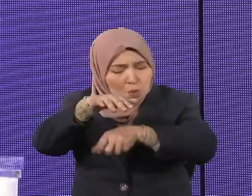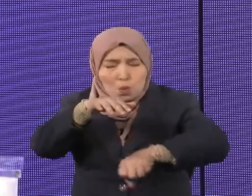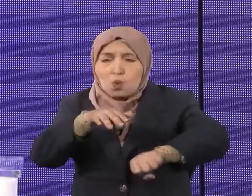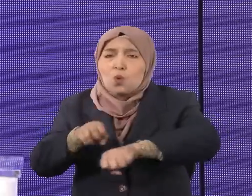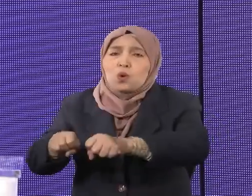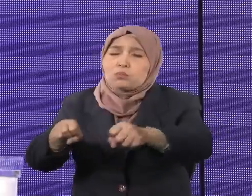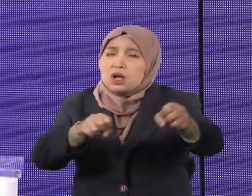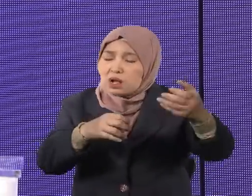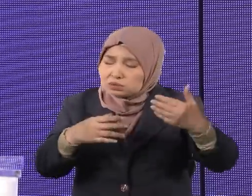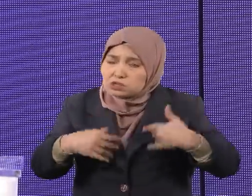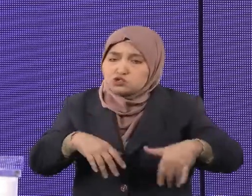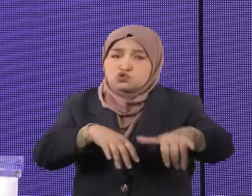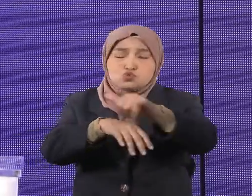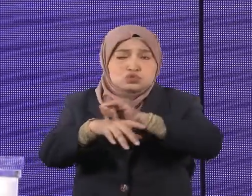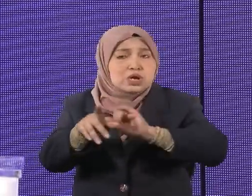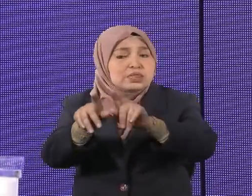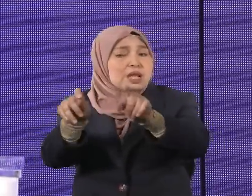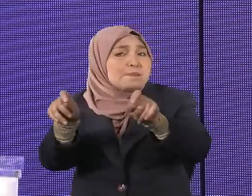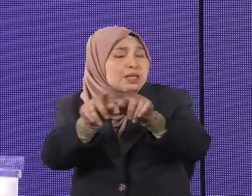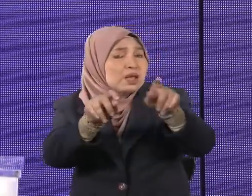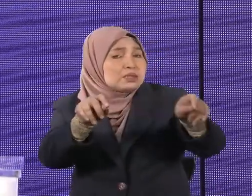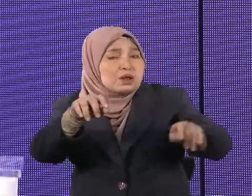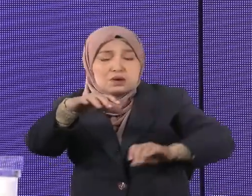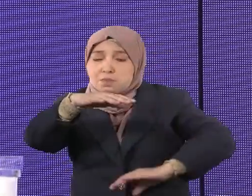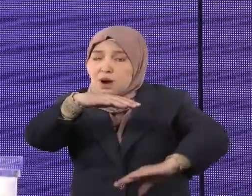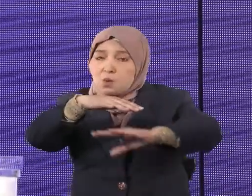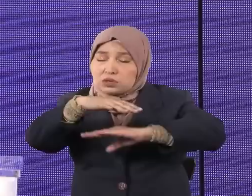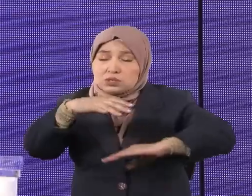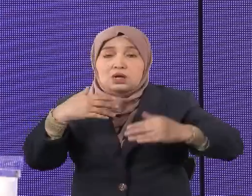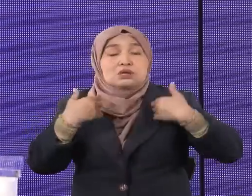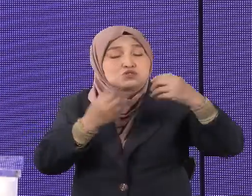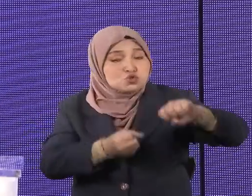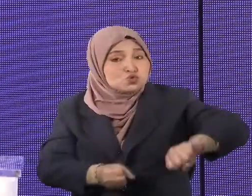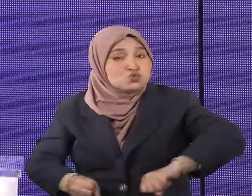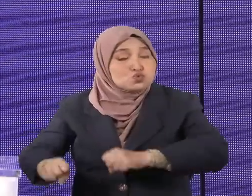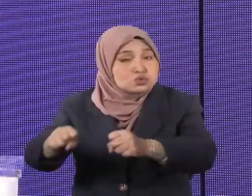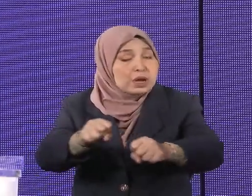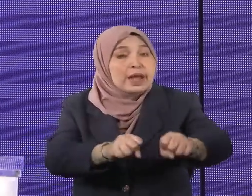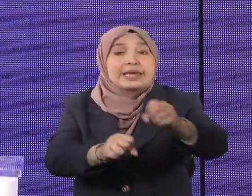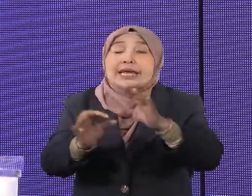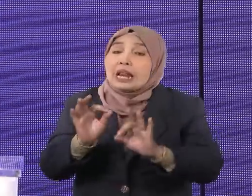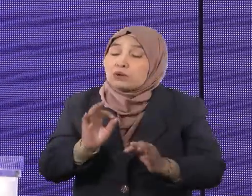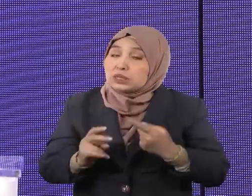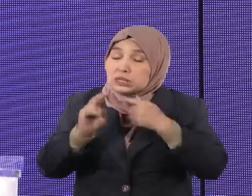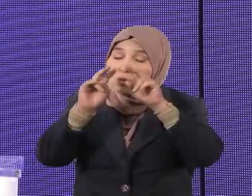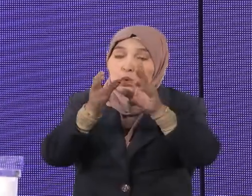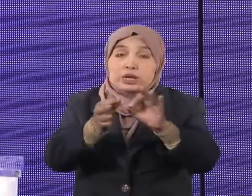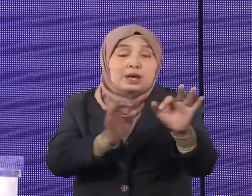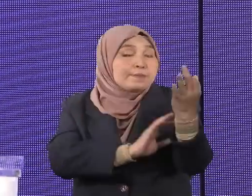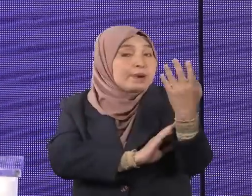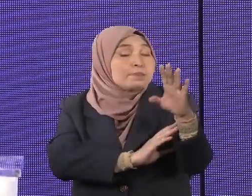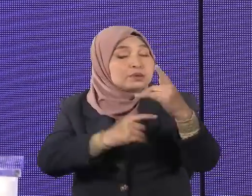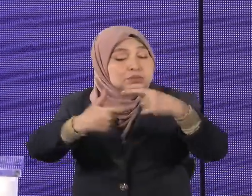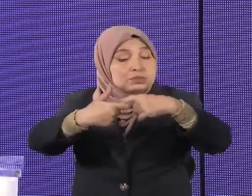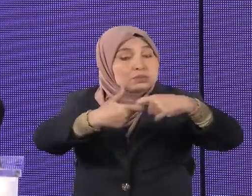iaitu syurga, taman-taman yang mengalir di bawahnya adalah sungai misalnya. Kalau kita lihat dalam ayat 14 itu